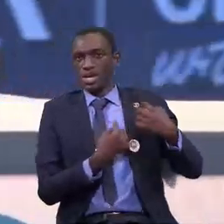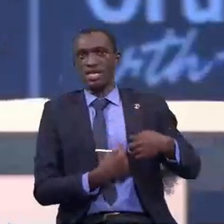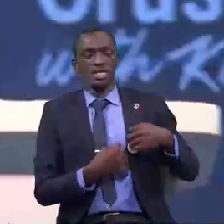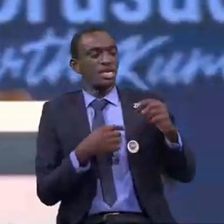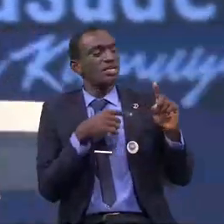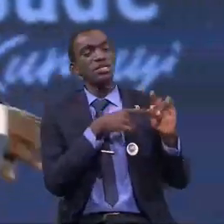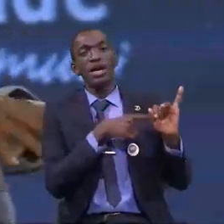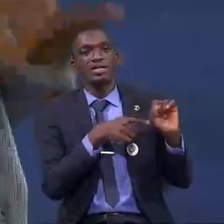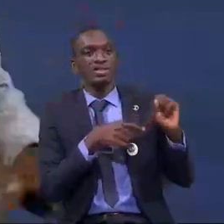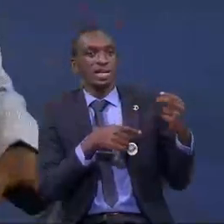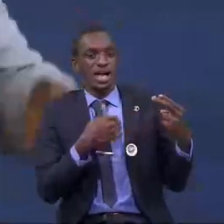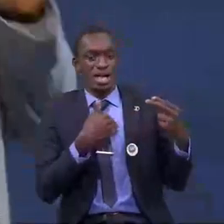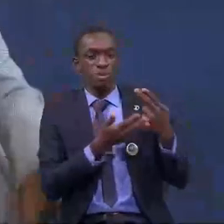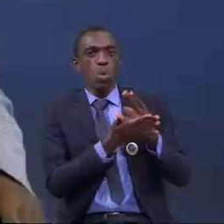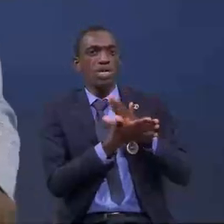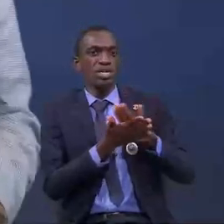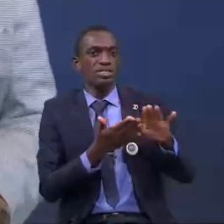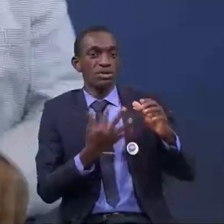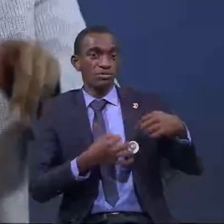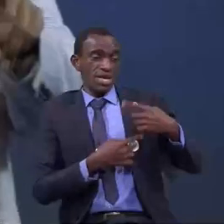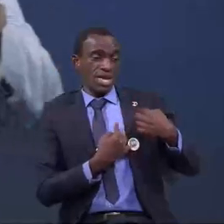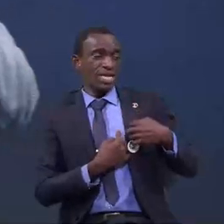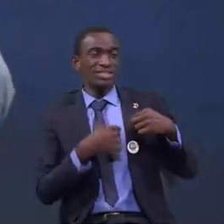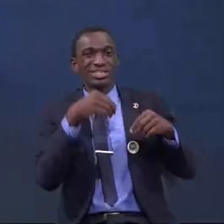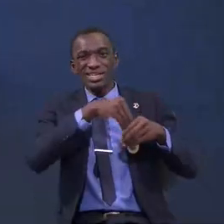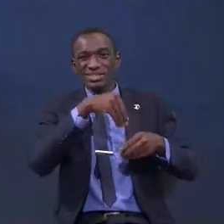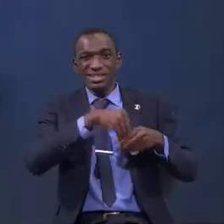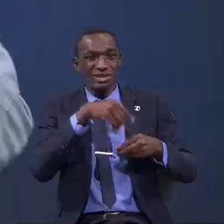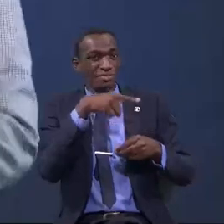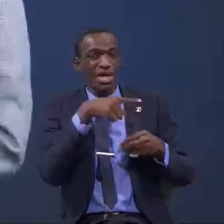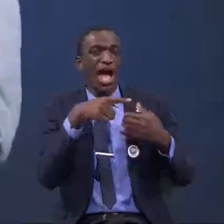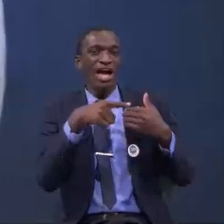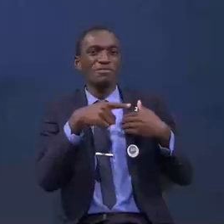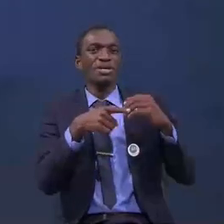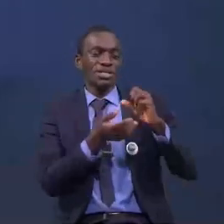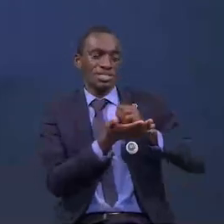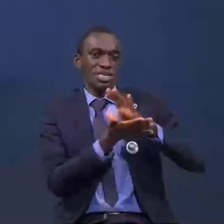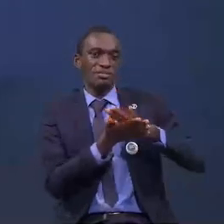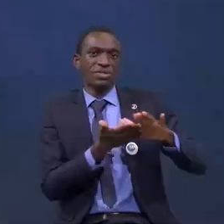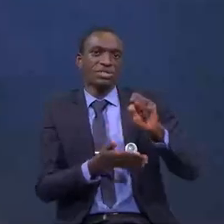la sanctification dans son corps,